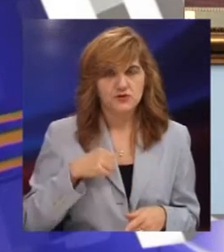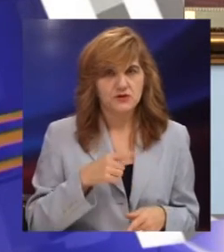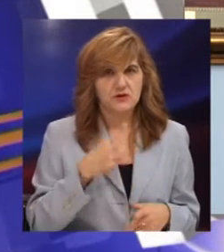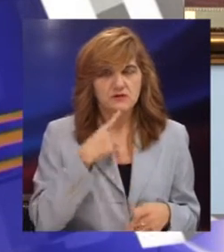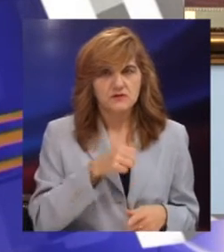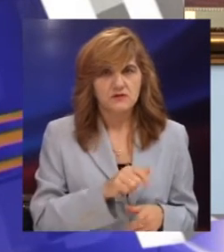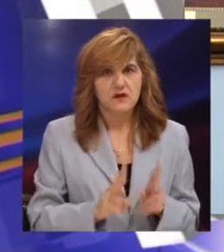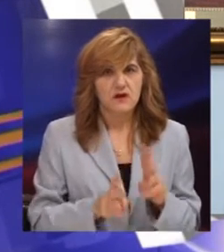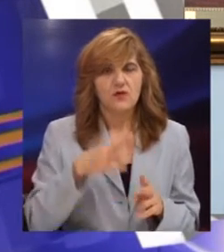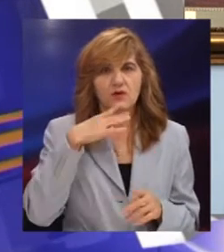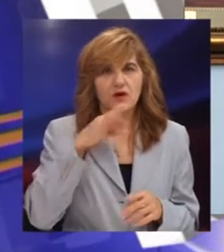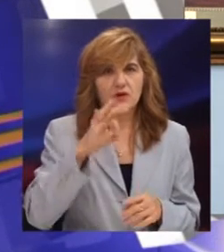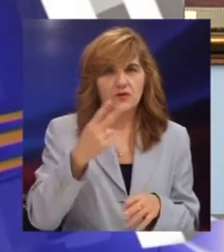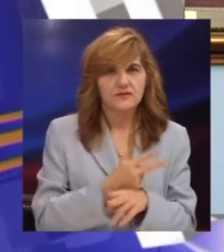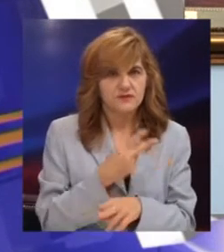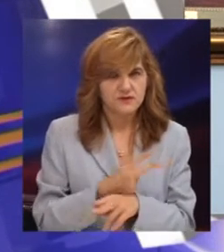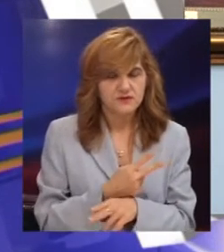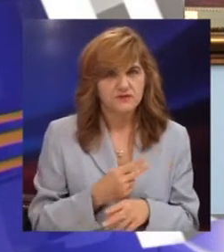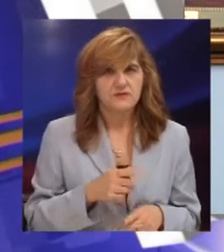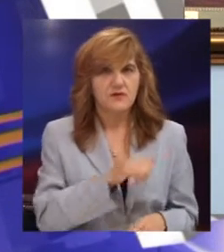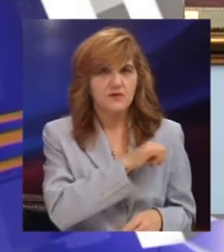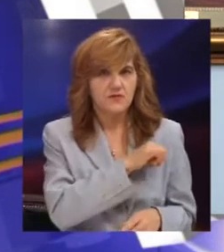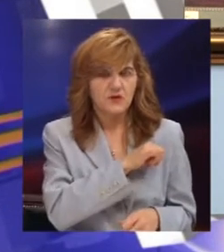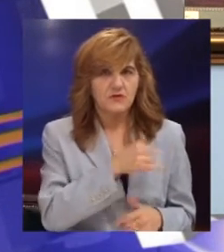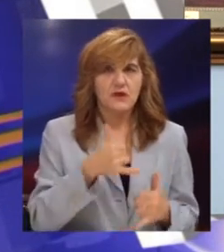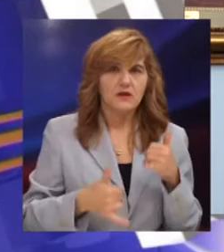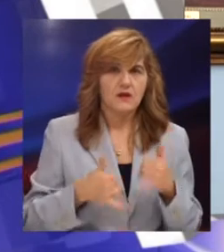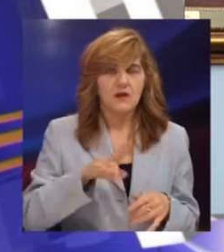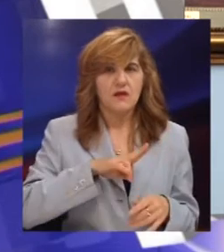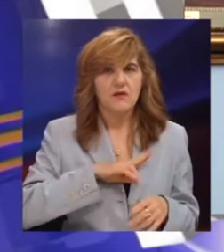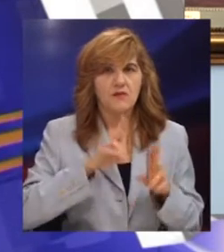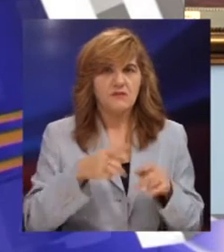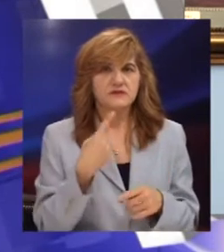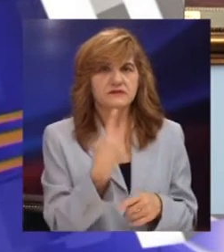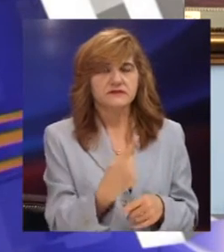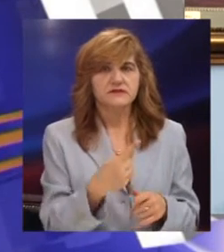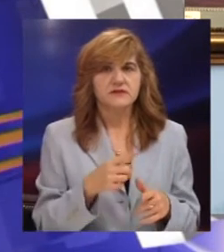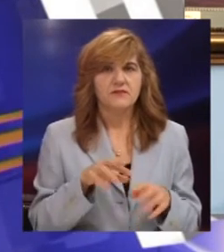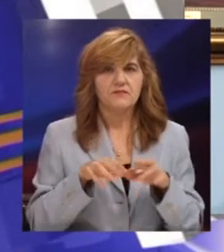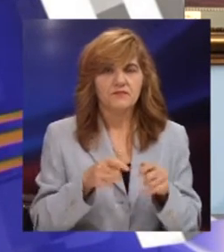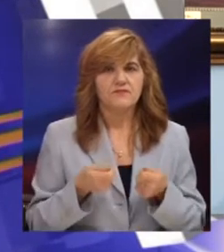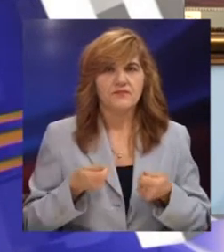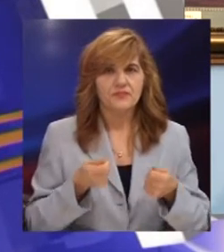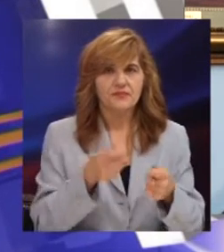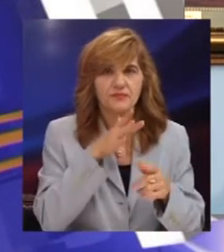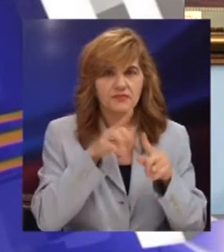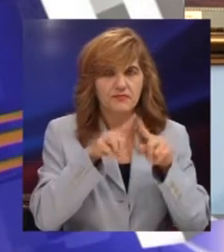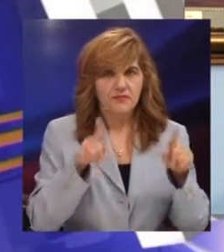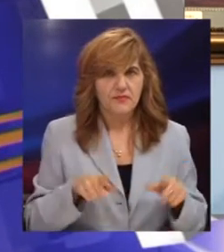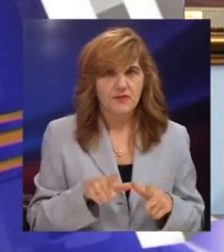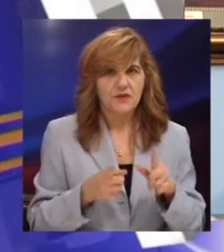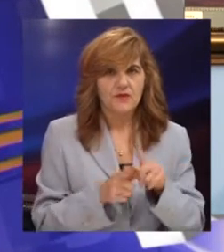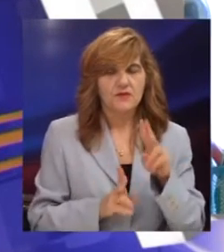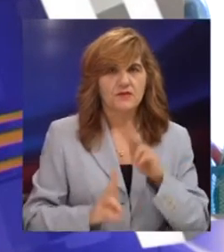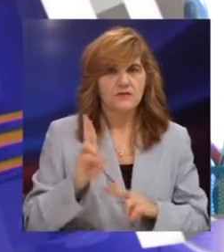samostalno da ostvari mandat, kad je reč o republici i kad je reč o pokrajini, ili da ima mogućnost da samostalno nastupa kada je o